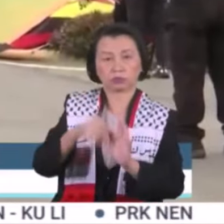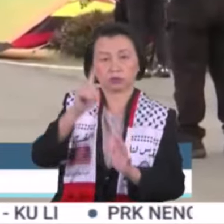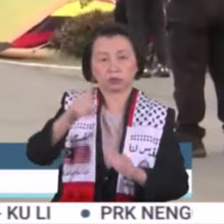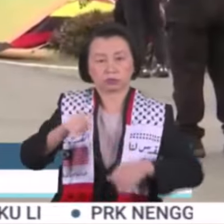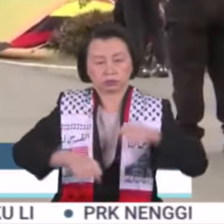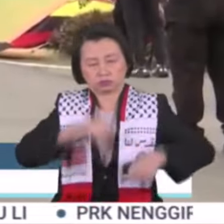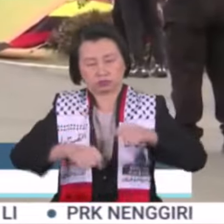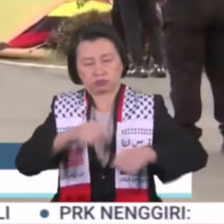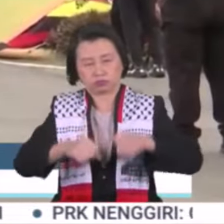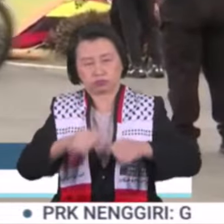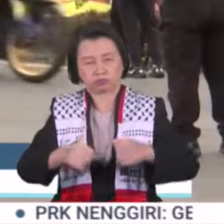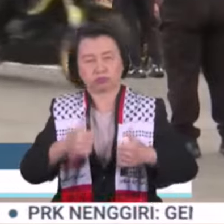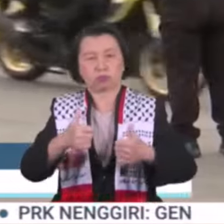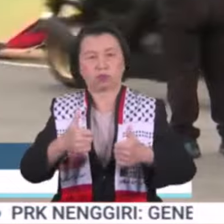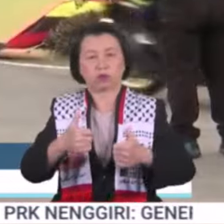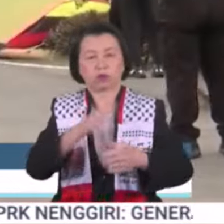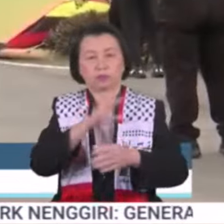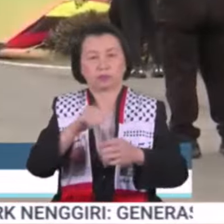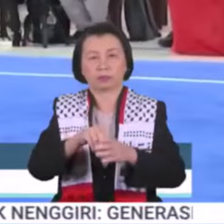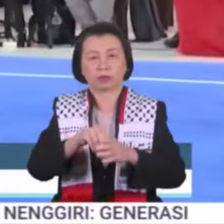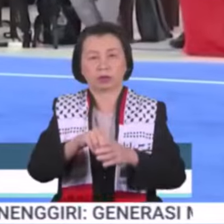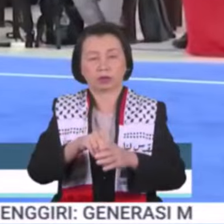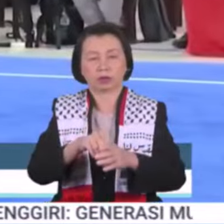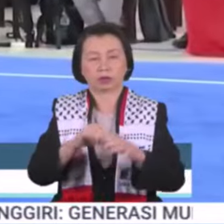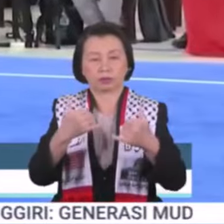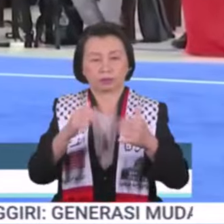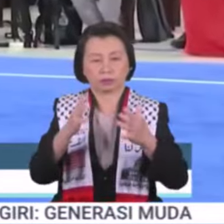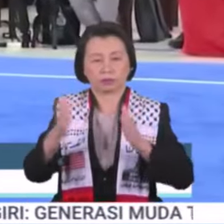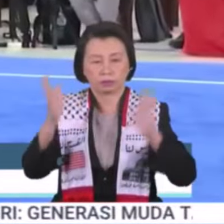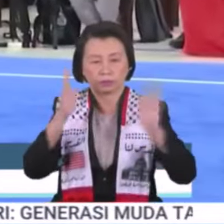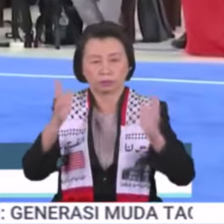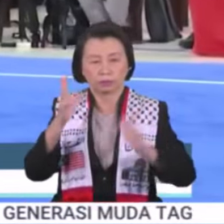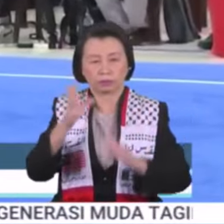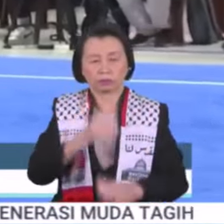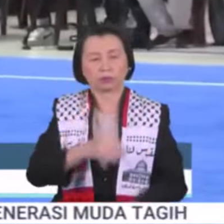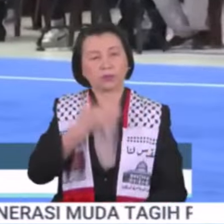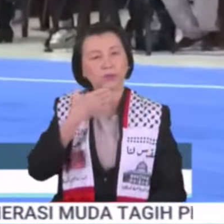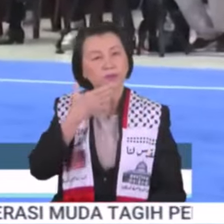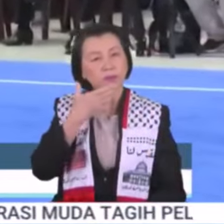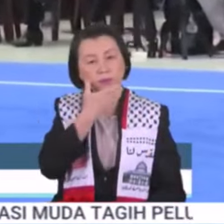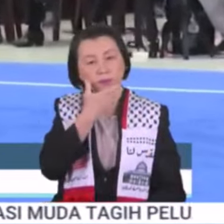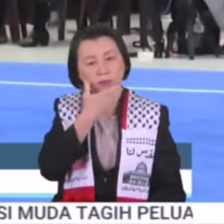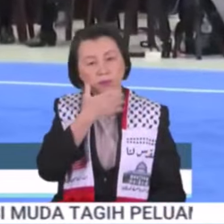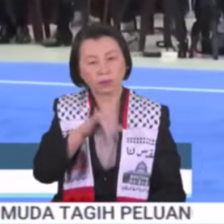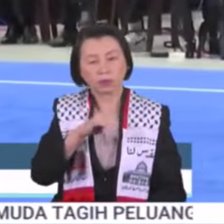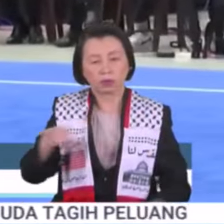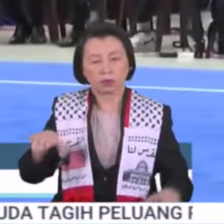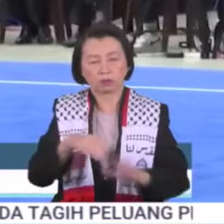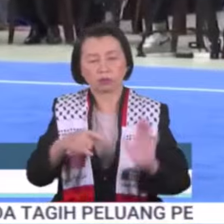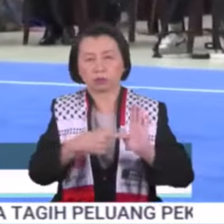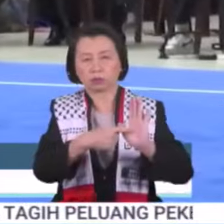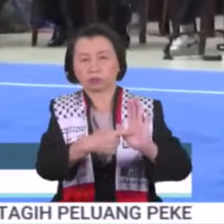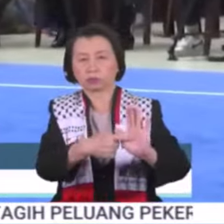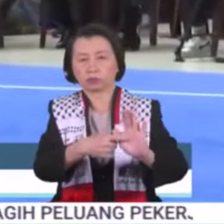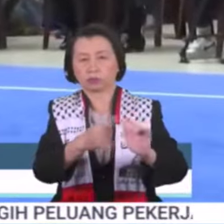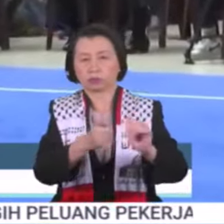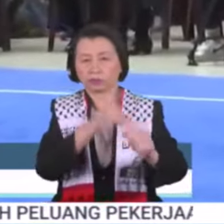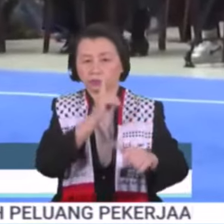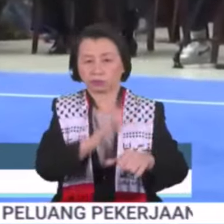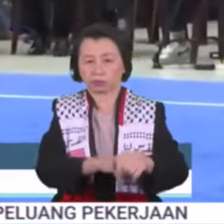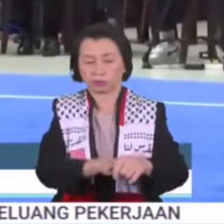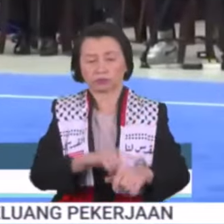satu saingan yang agak menarik melibatkan atlet kebangsaan dan juga atlet muda yang membuat penampilan buat kali